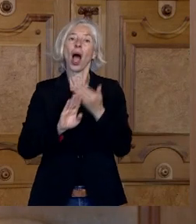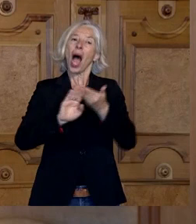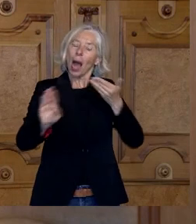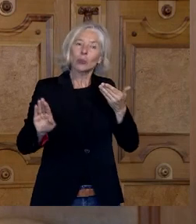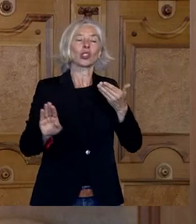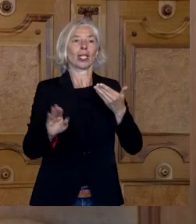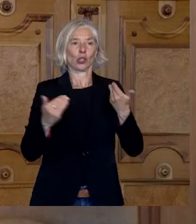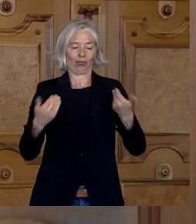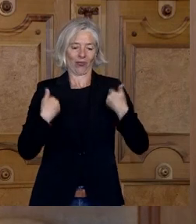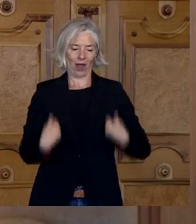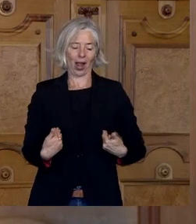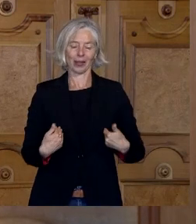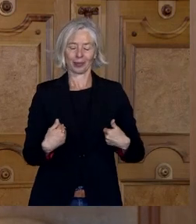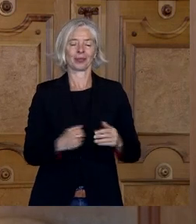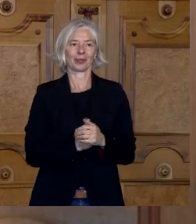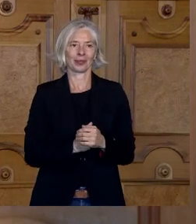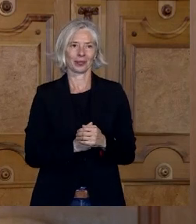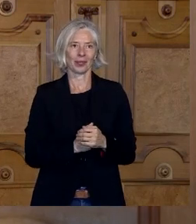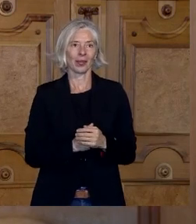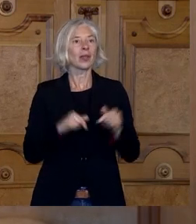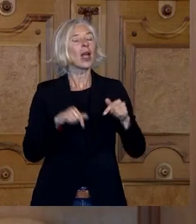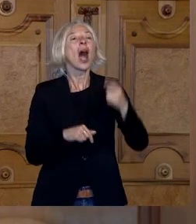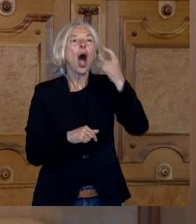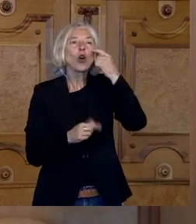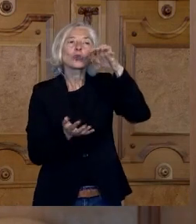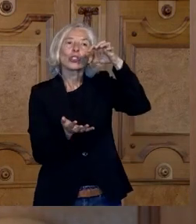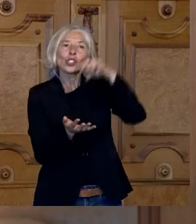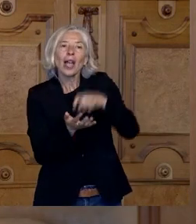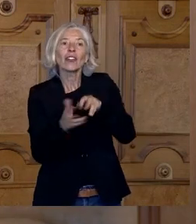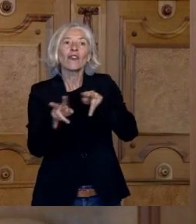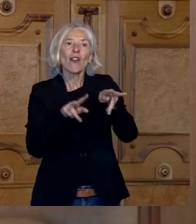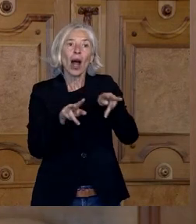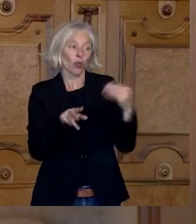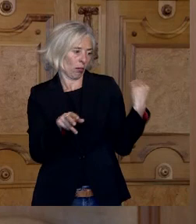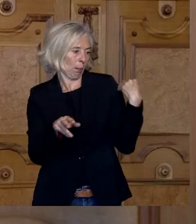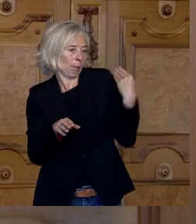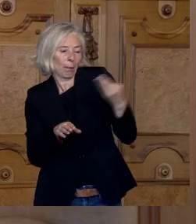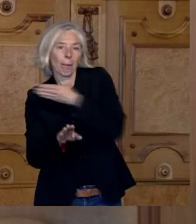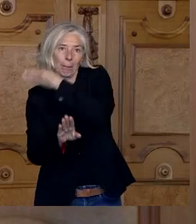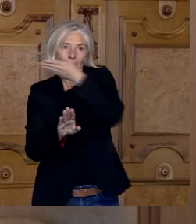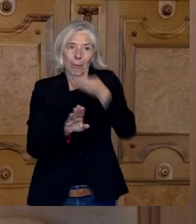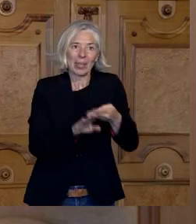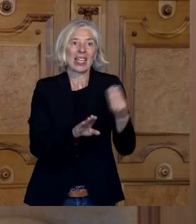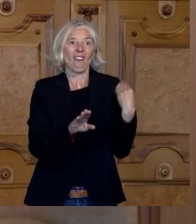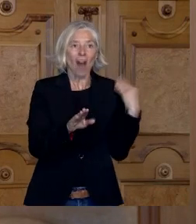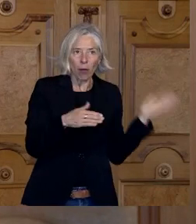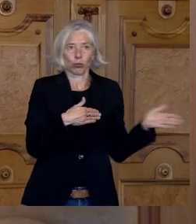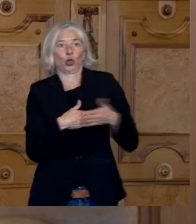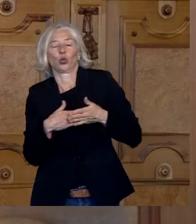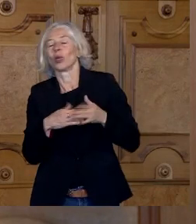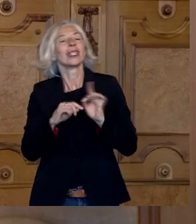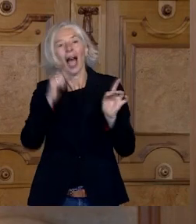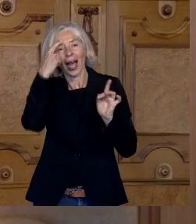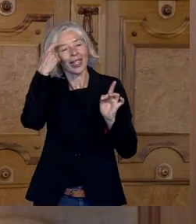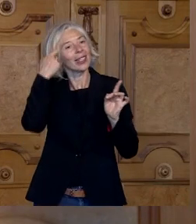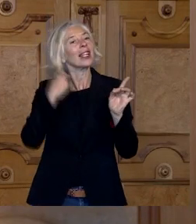Die Augsburger Stadtverwaltung war nie ganz geschlossen. Natürlich haben wir als eine Einrichtung, die die öffentliche Daseinsvorsorge gewährleisten muss, immer